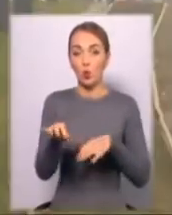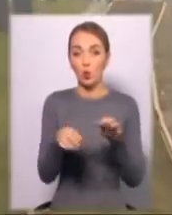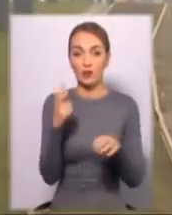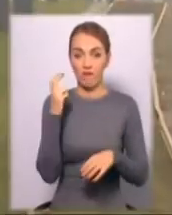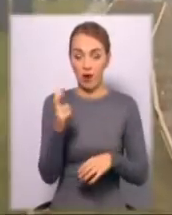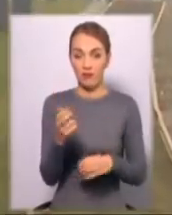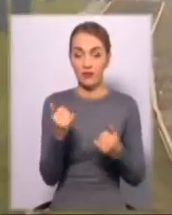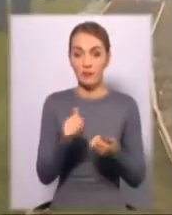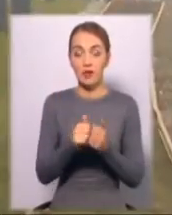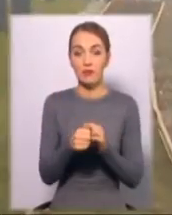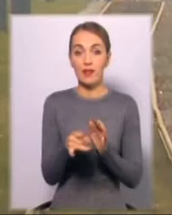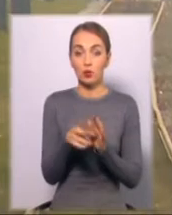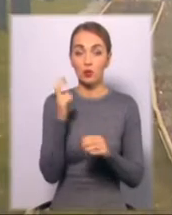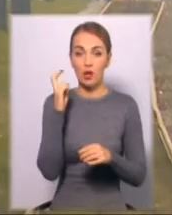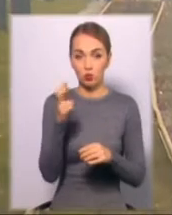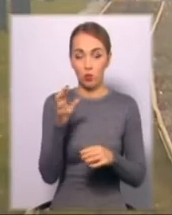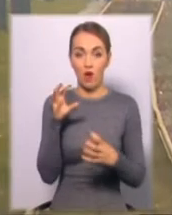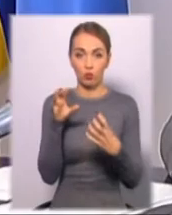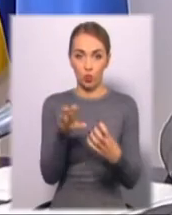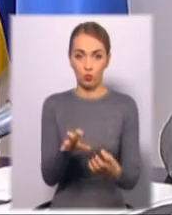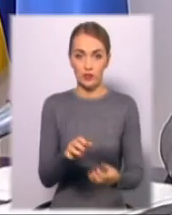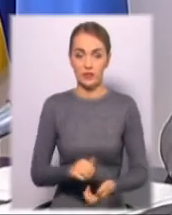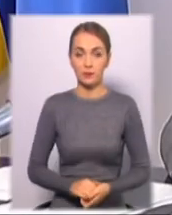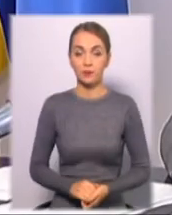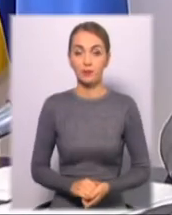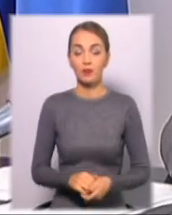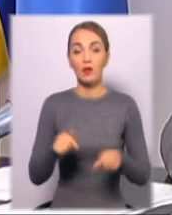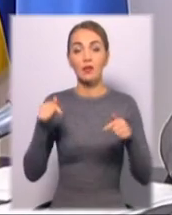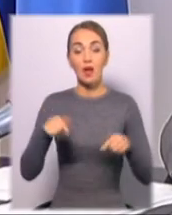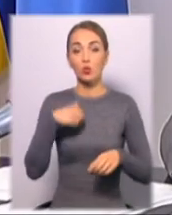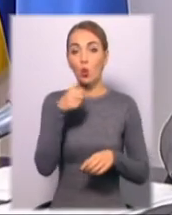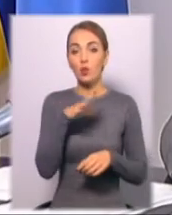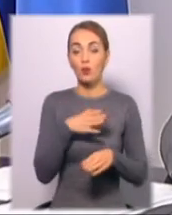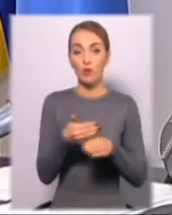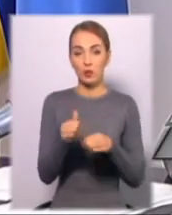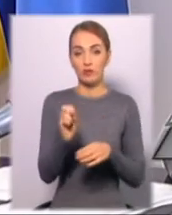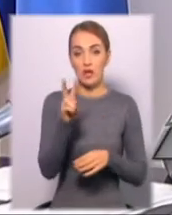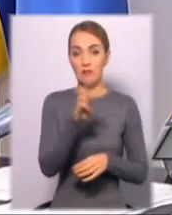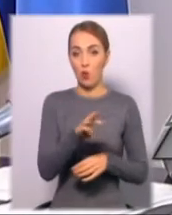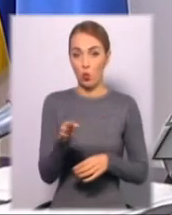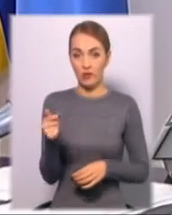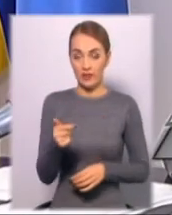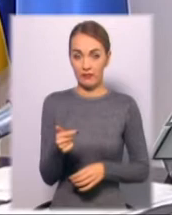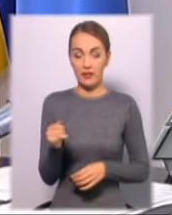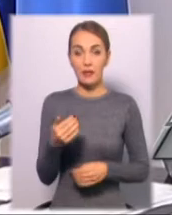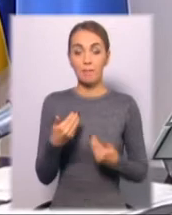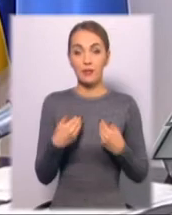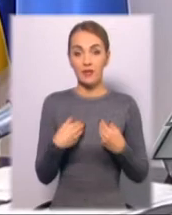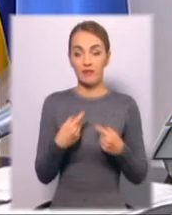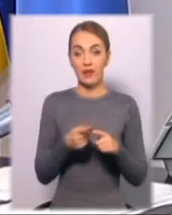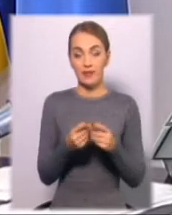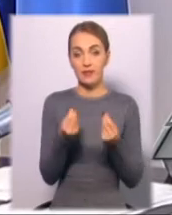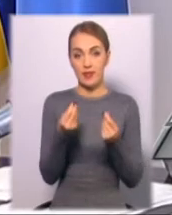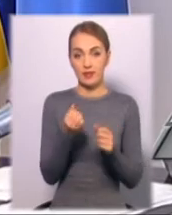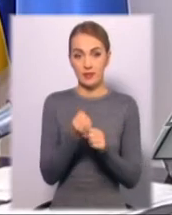Нині замість електротранспорту їздять автобуси. На цей рік було виділено 12 мільйонів гривень, і ми в ці гроші